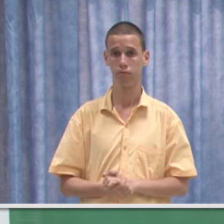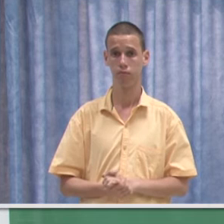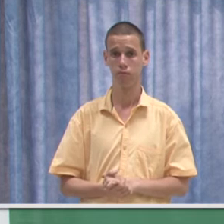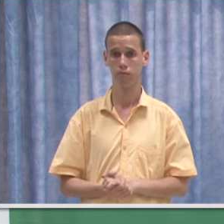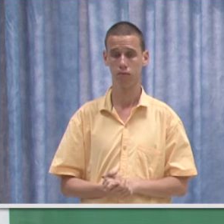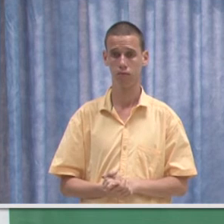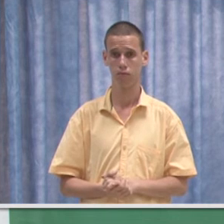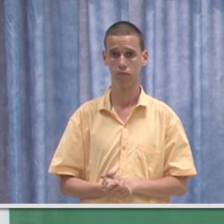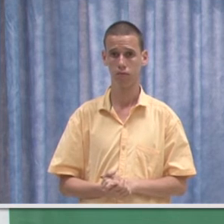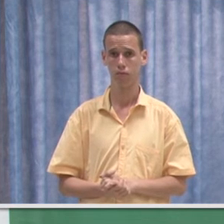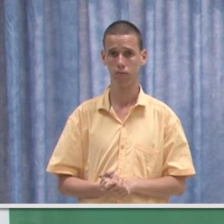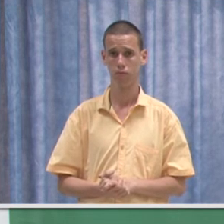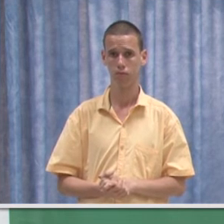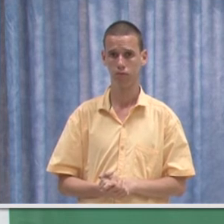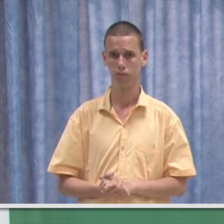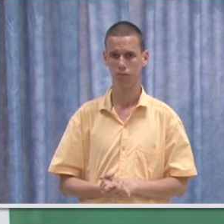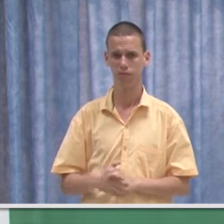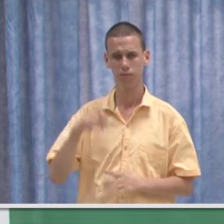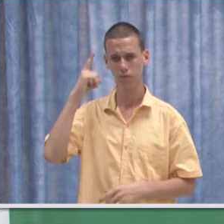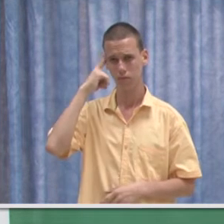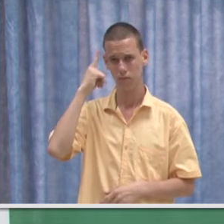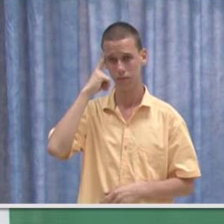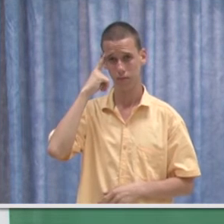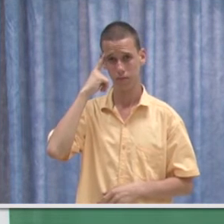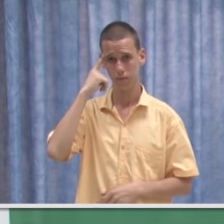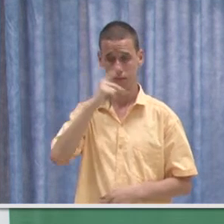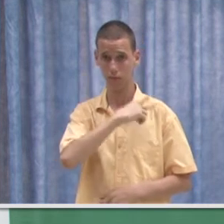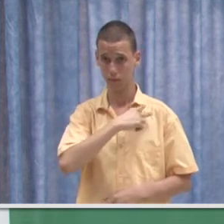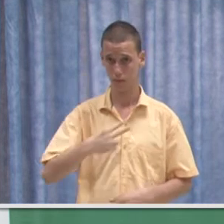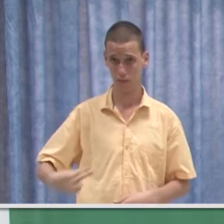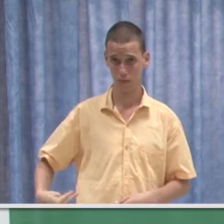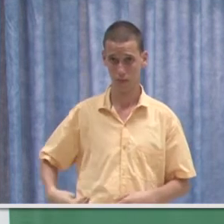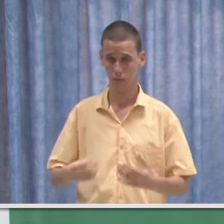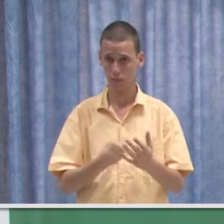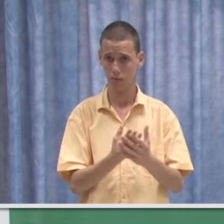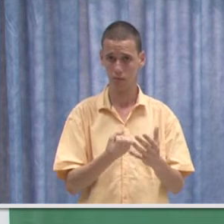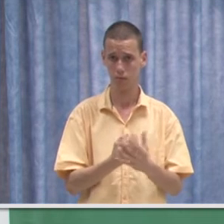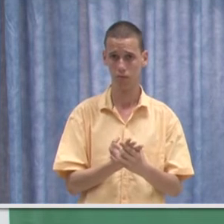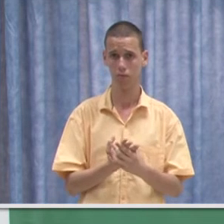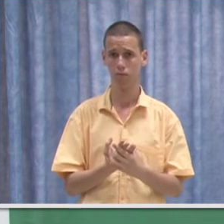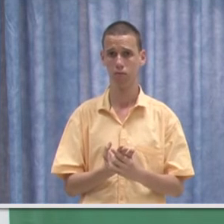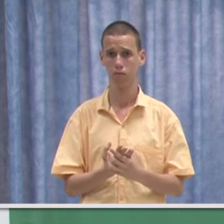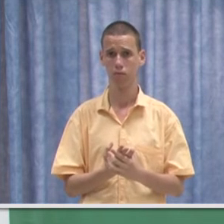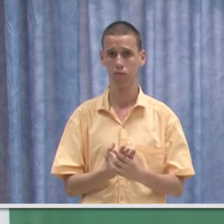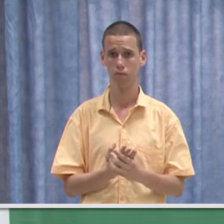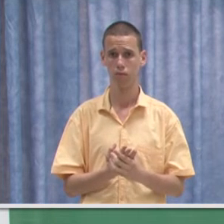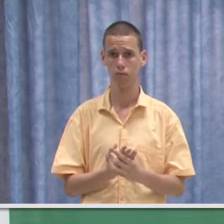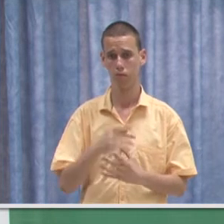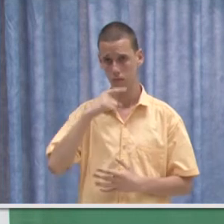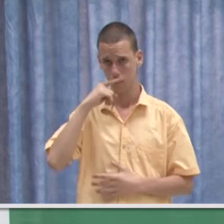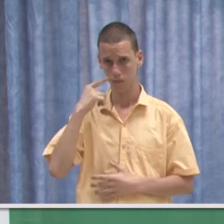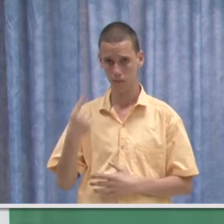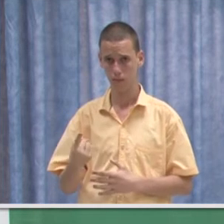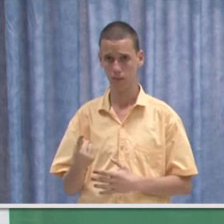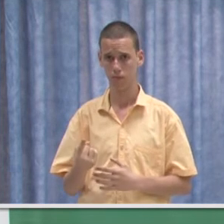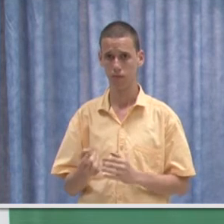tiens, la fin avril, soit on peut dire, à partir de mai, pendant vos répatriations pour faire pour tout patient qui est dans